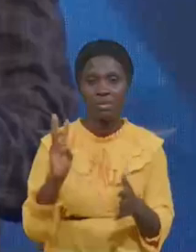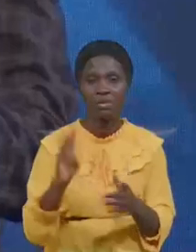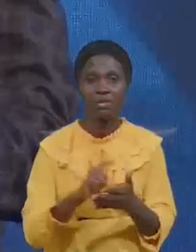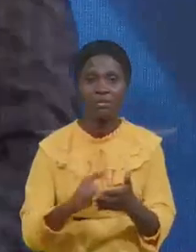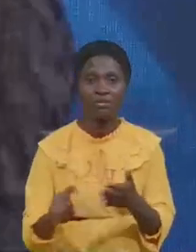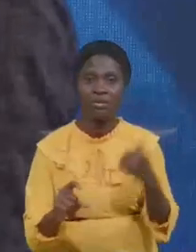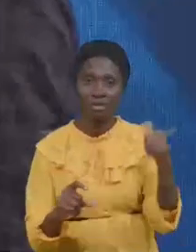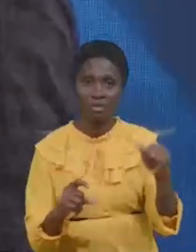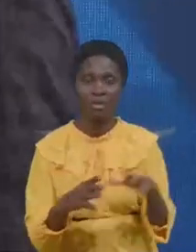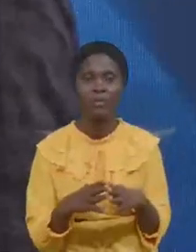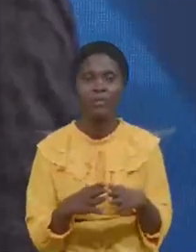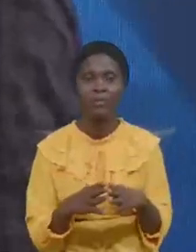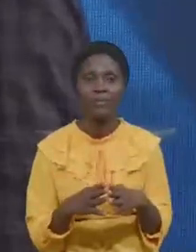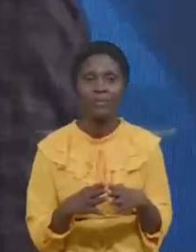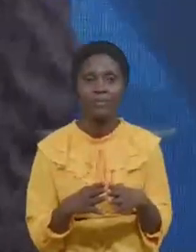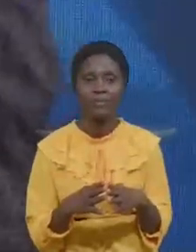10.